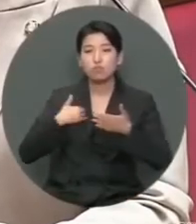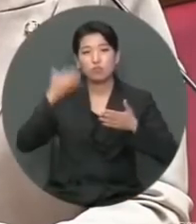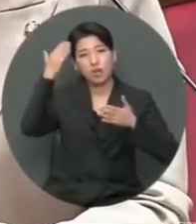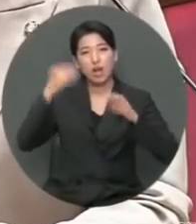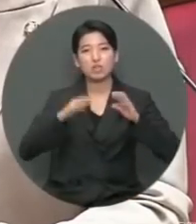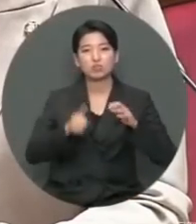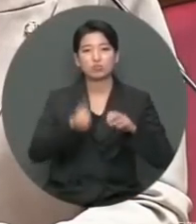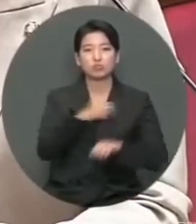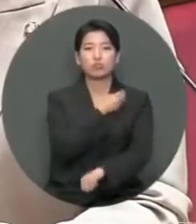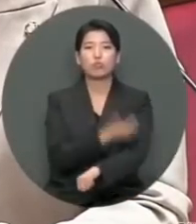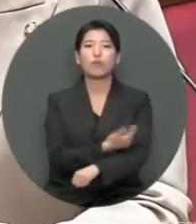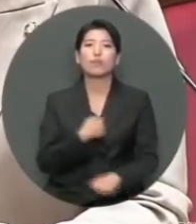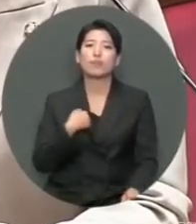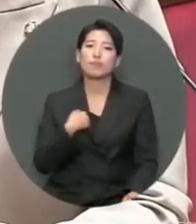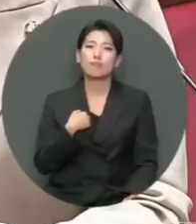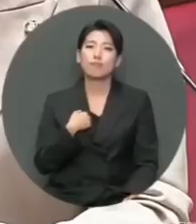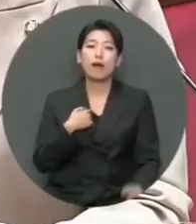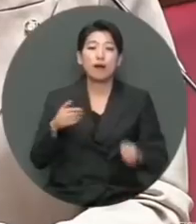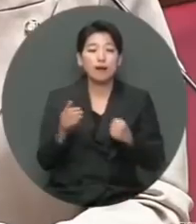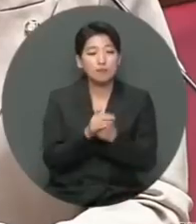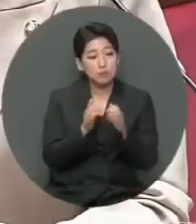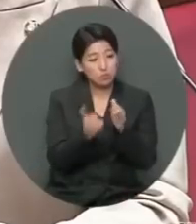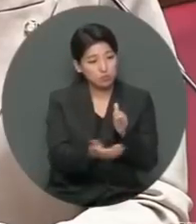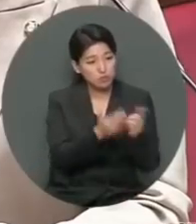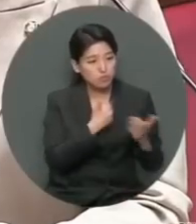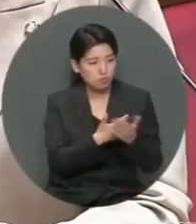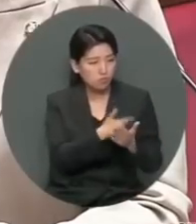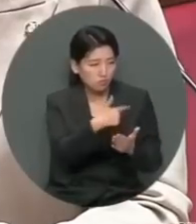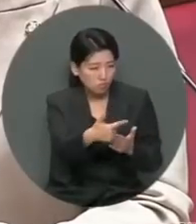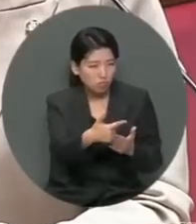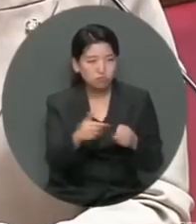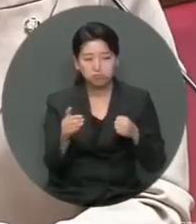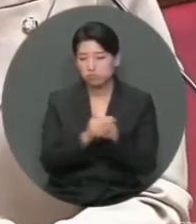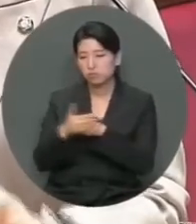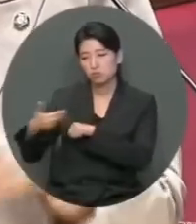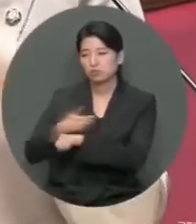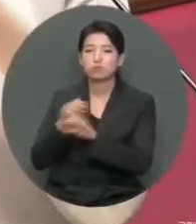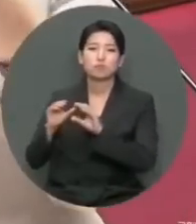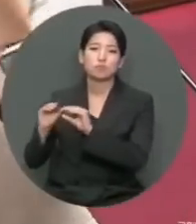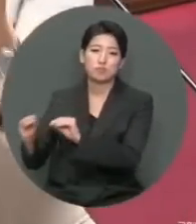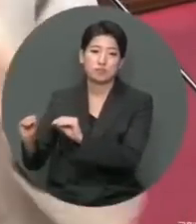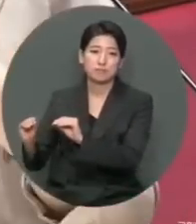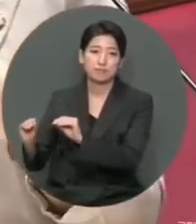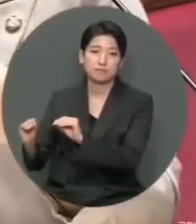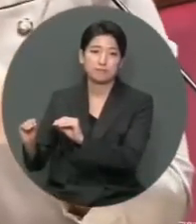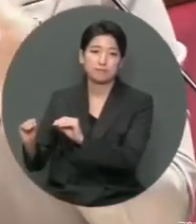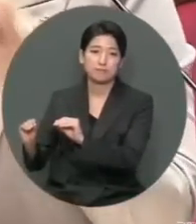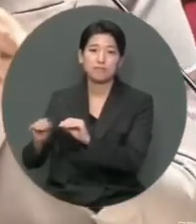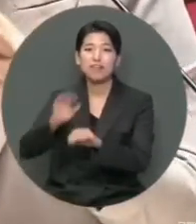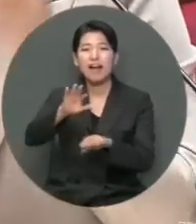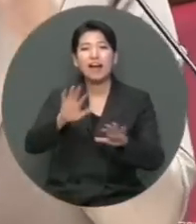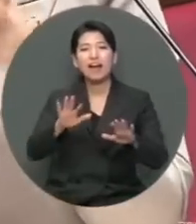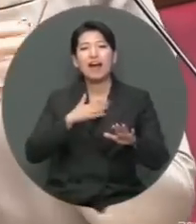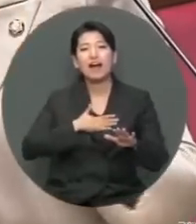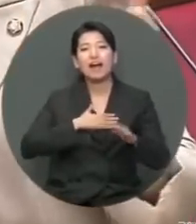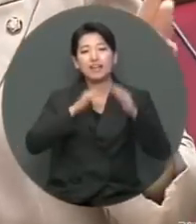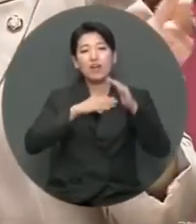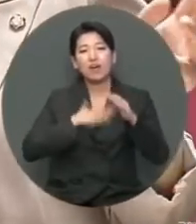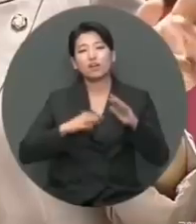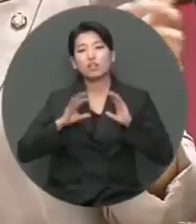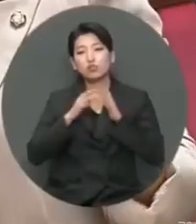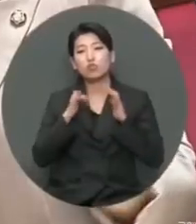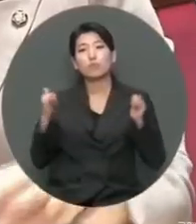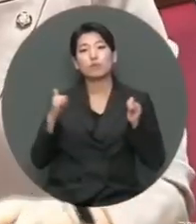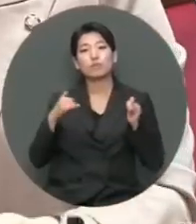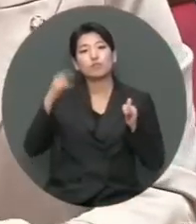때문에 거기에 따라서 우리 국민이 안심할 때까지는 수입하지 않는다. 그러니까 이제 듣는 국민 입장에선 이런 의문이